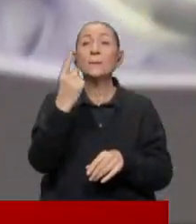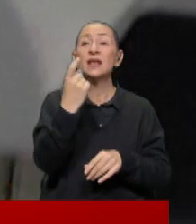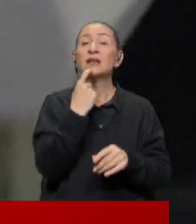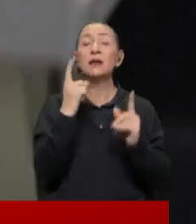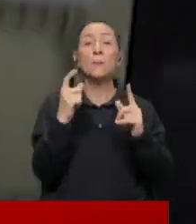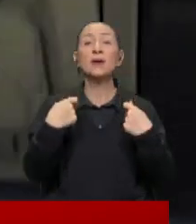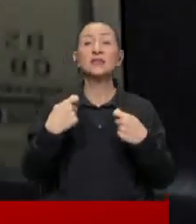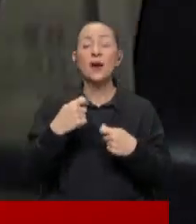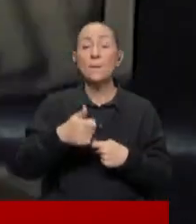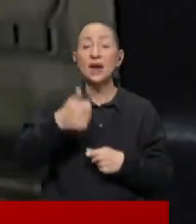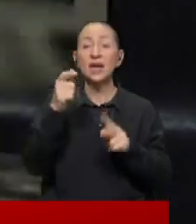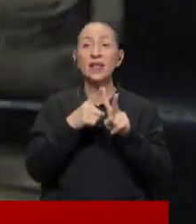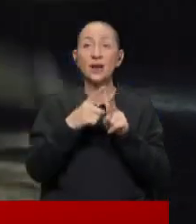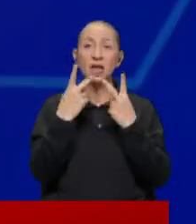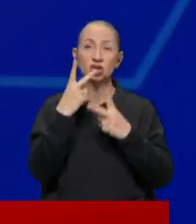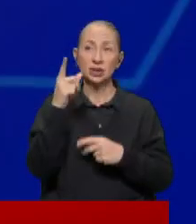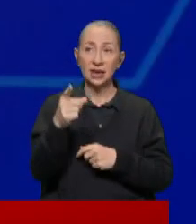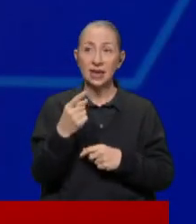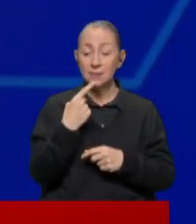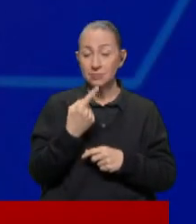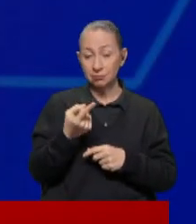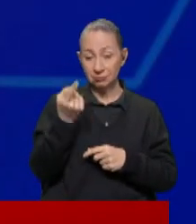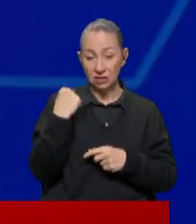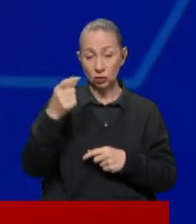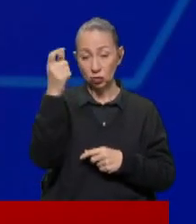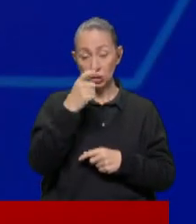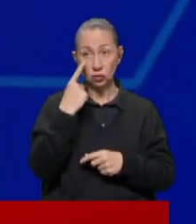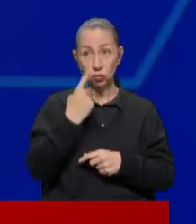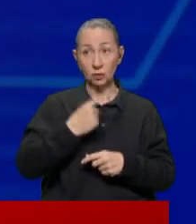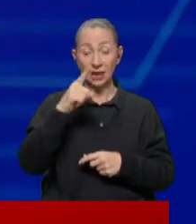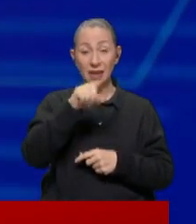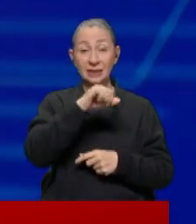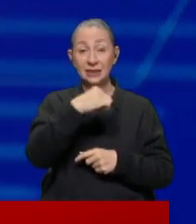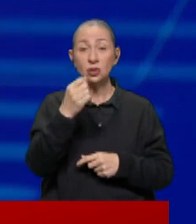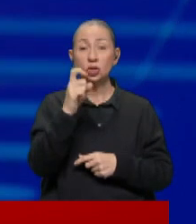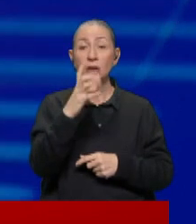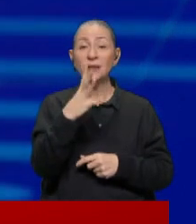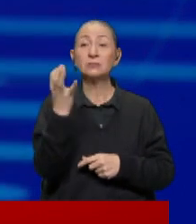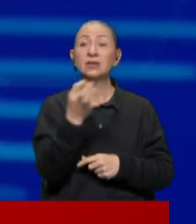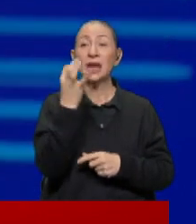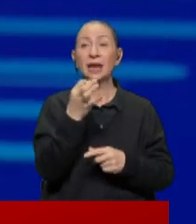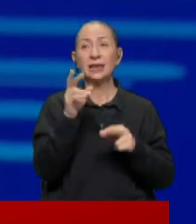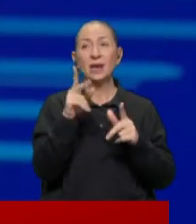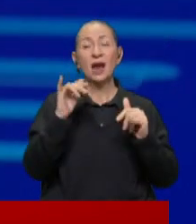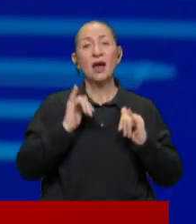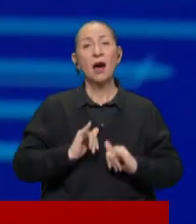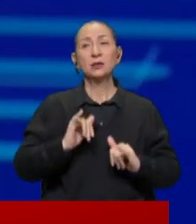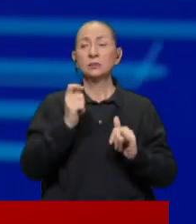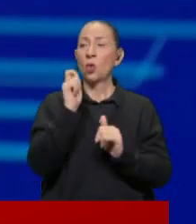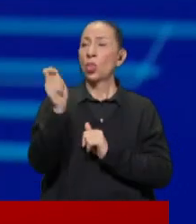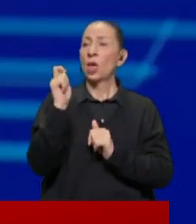yıllık maliyetini Bakan Nebati açıkladı. Geçen yıl Türkiye Cumhuriyeti hazinesine 95 milyar lira gibi rahat bir